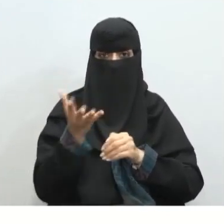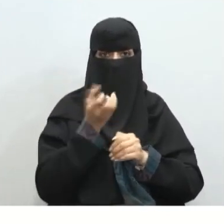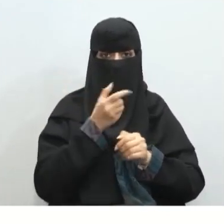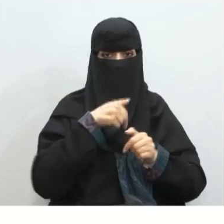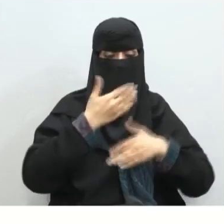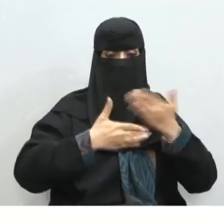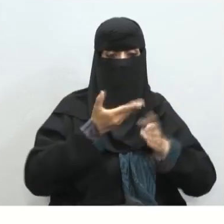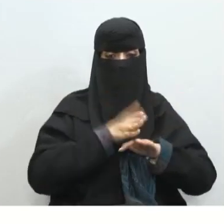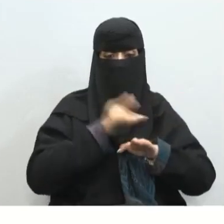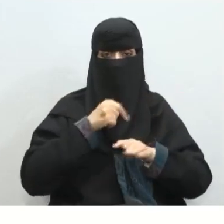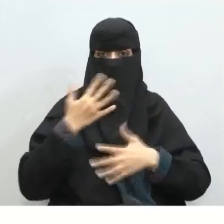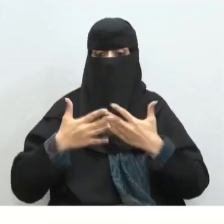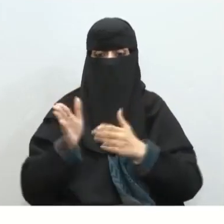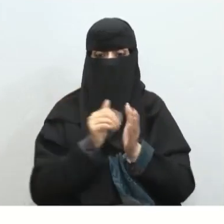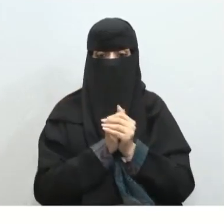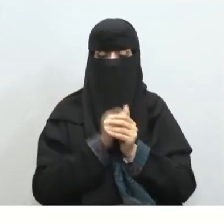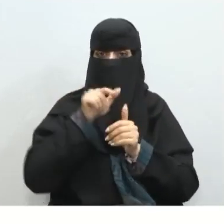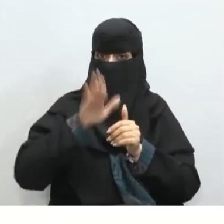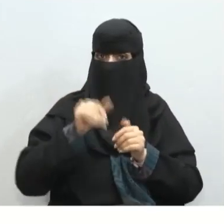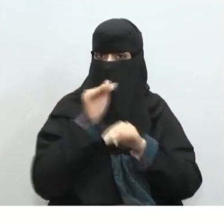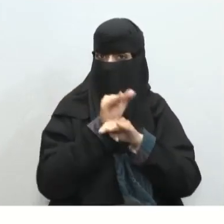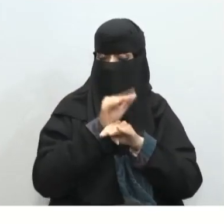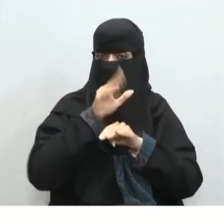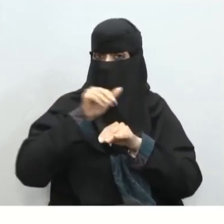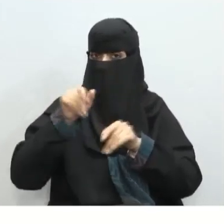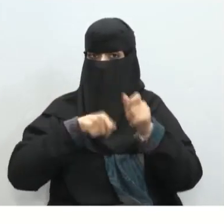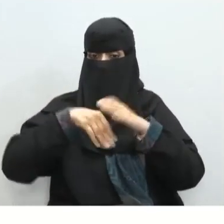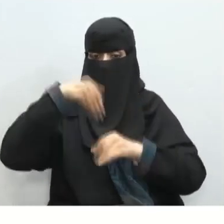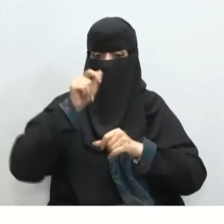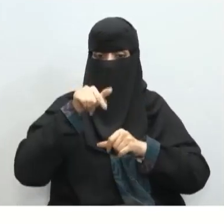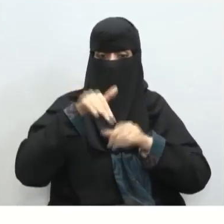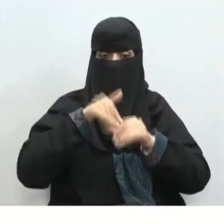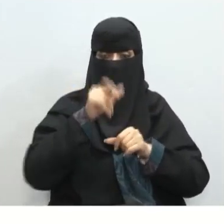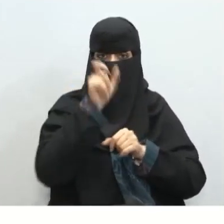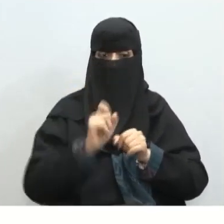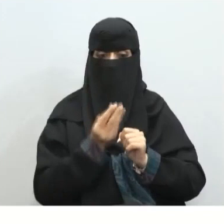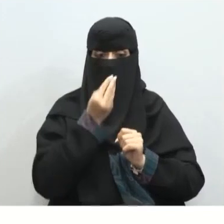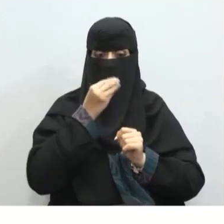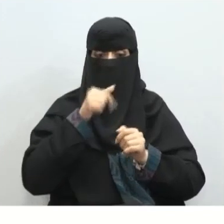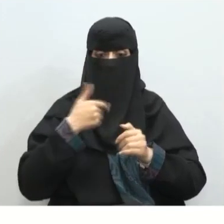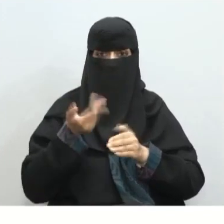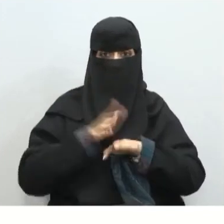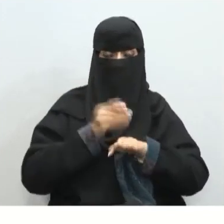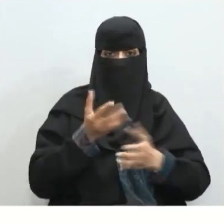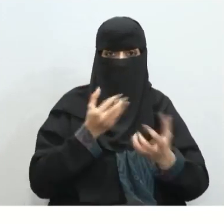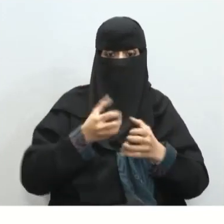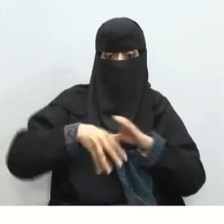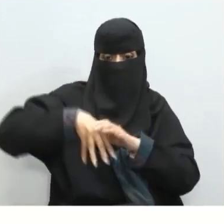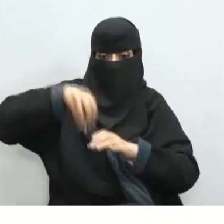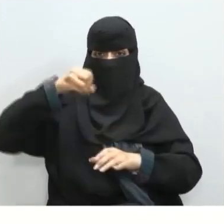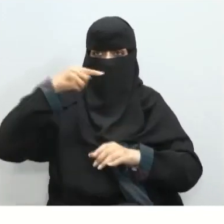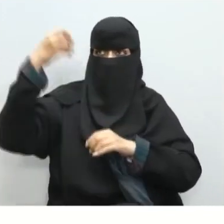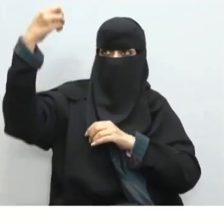طريقه حصولها على الطاقه مثل ما تعلمنا تحصل المخلوقات الحيه ذاتيه التغذي على الطاقه بامتصاص الطاقه